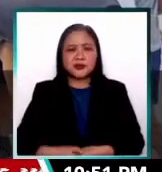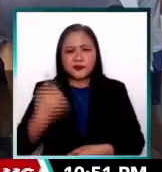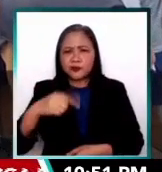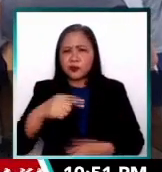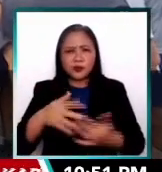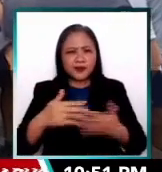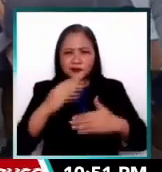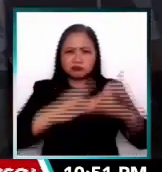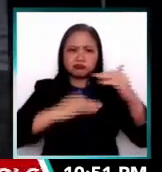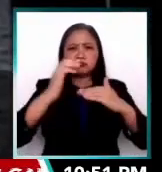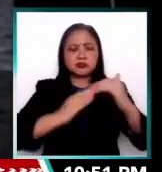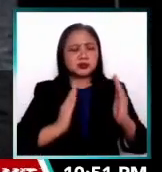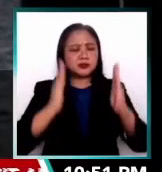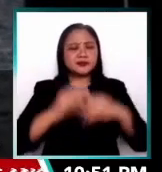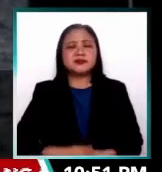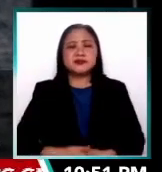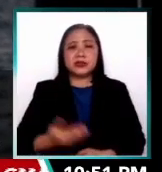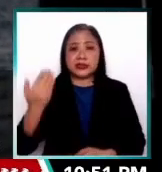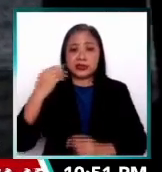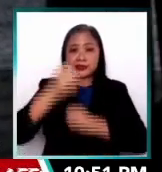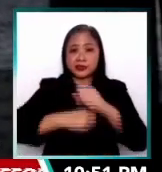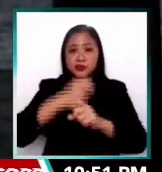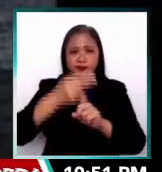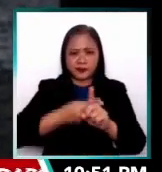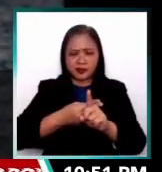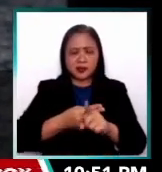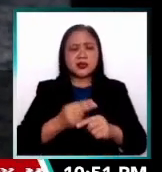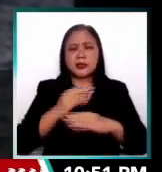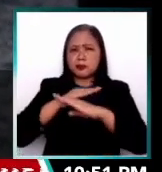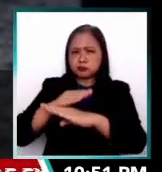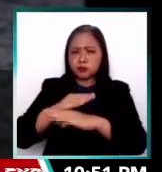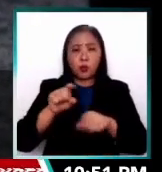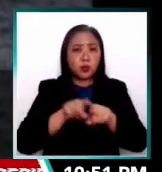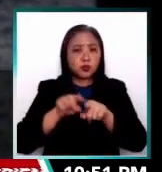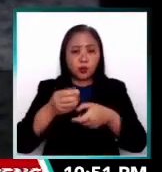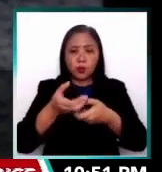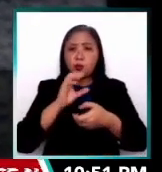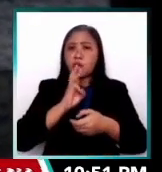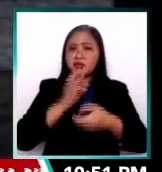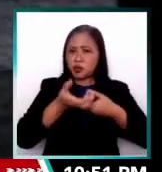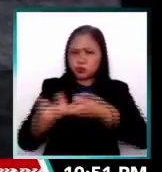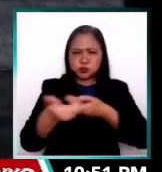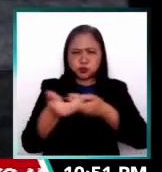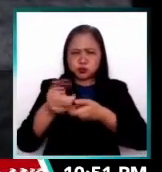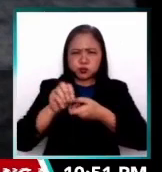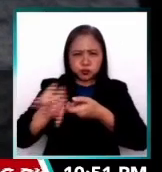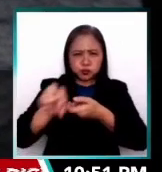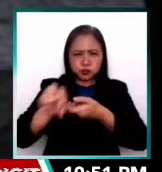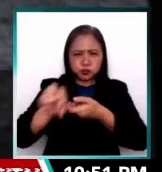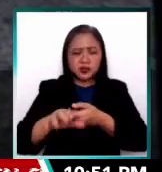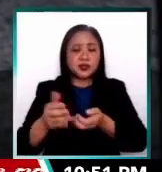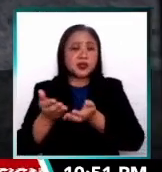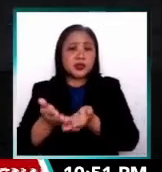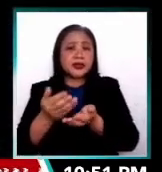construction. Nobyembre nung nakarang taon, hinarang at ginamitan pa ng water cannon ng Chinese Coast Guard ang resupply ships ng